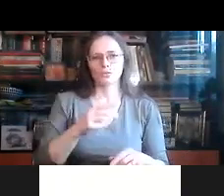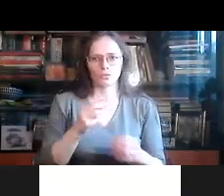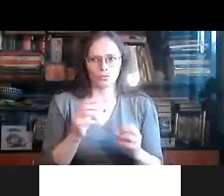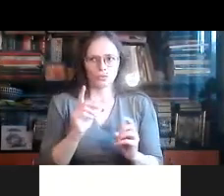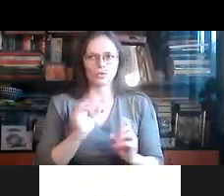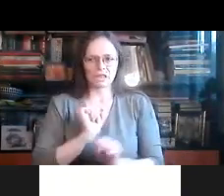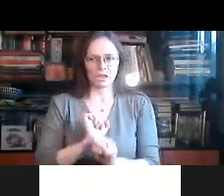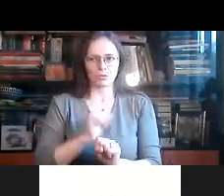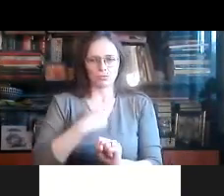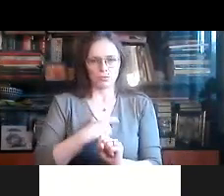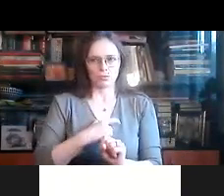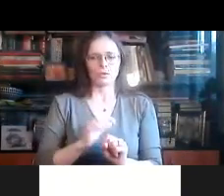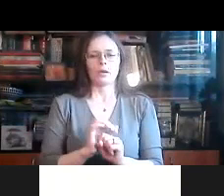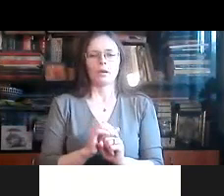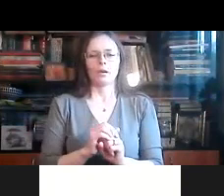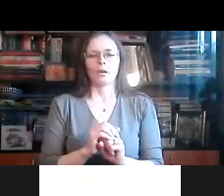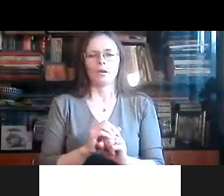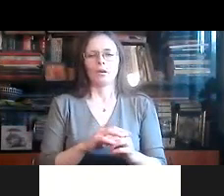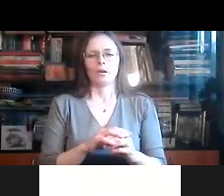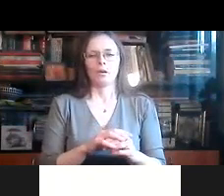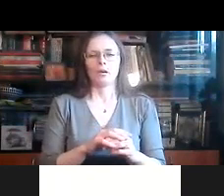на плане фильмовом.